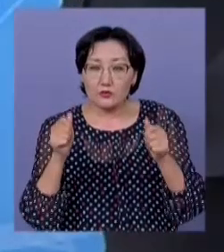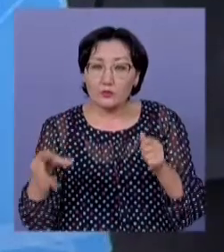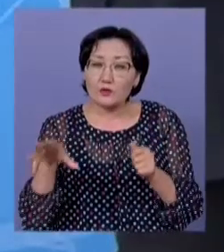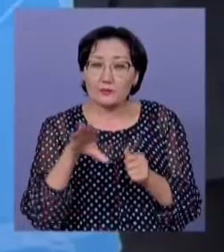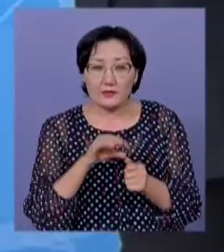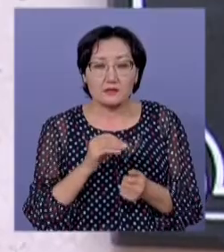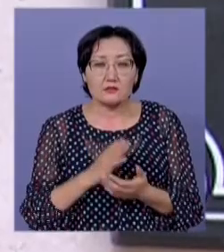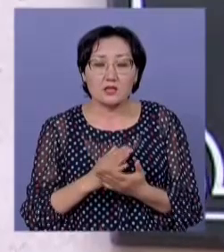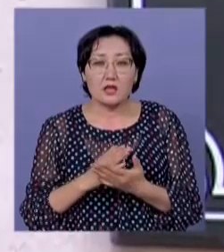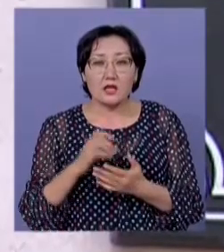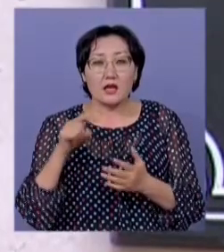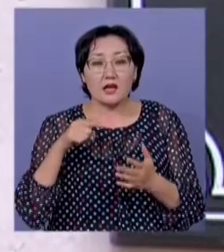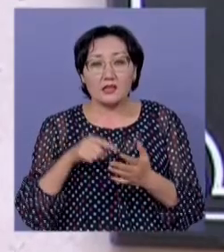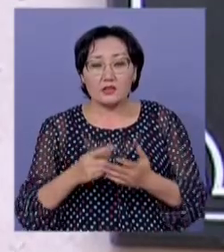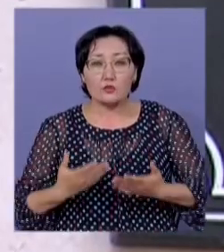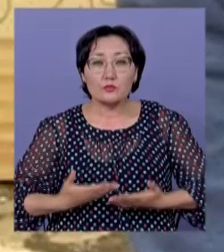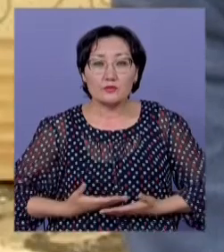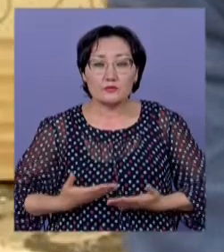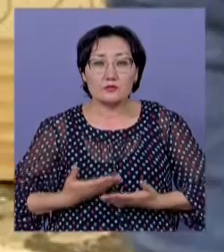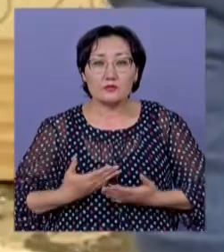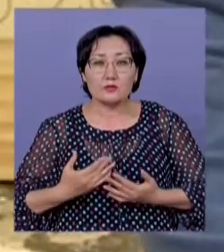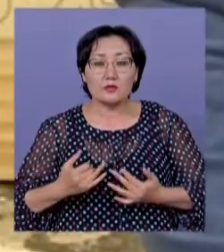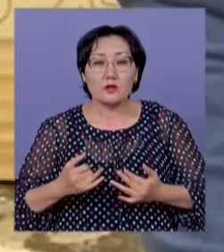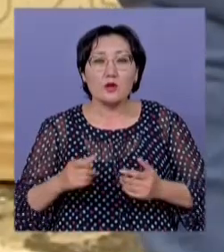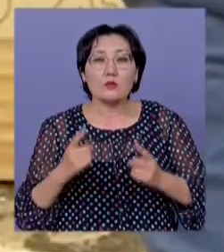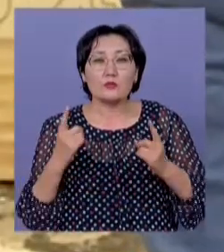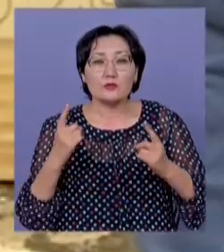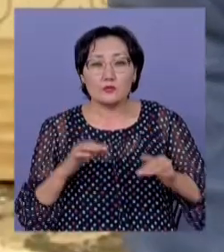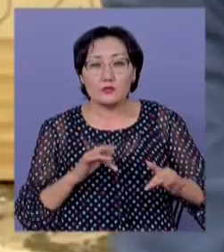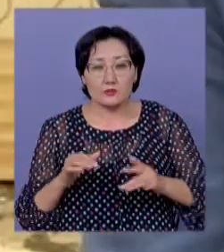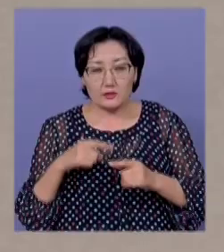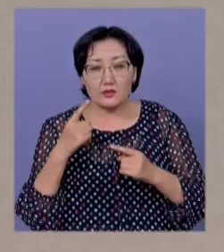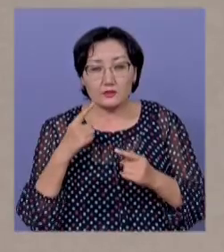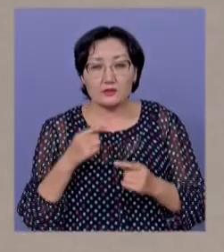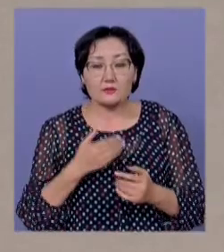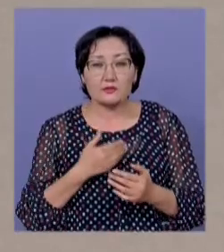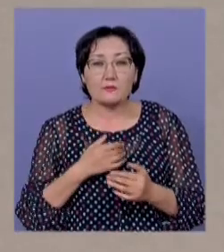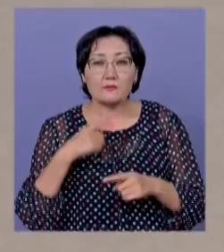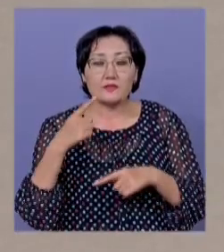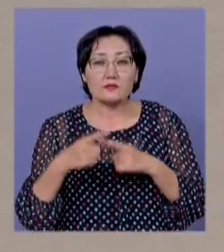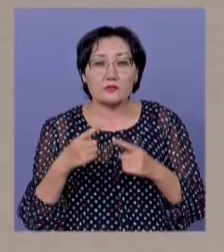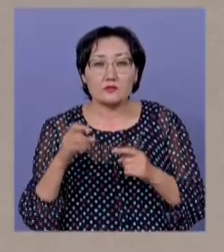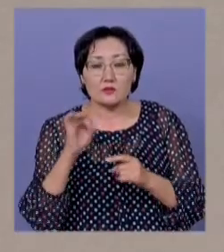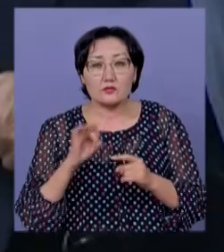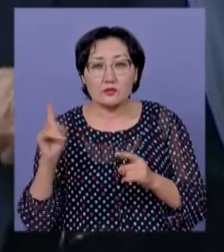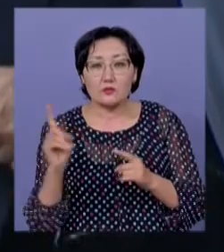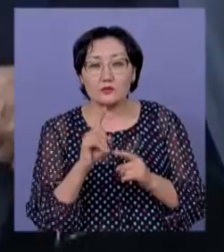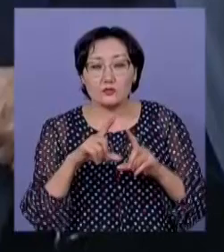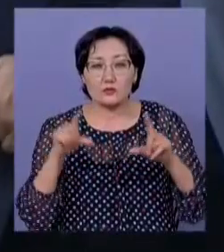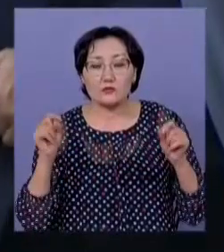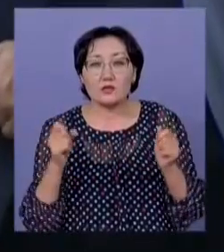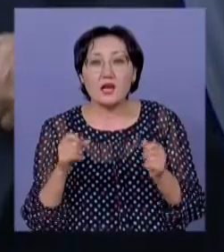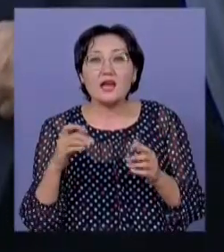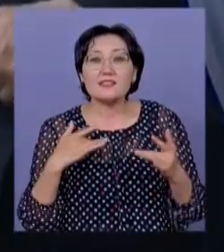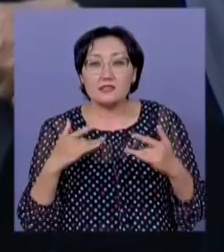де қаланың өміріндегі бір елеулі оқиға деп біз айтар едік. Ендігі кезекте тарихи өлкетану мұражайының жанынан